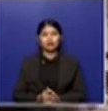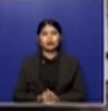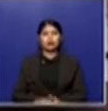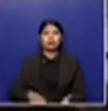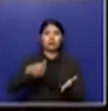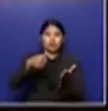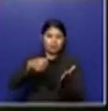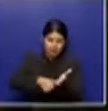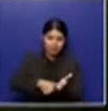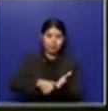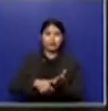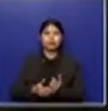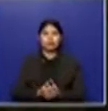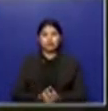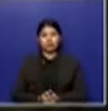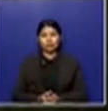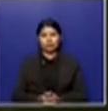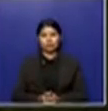ร็จ